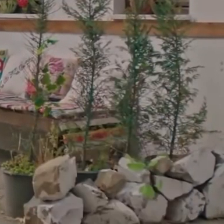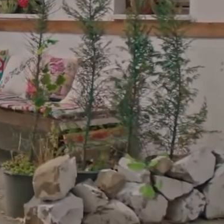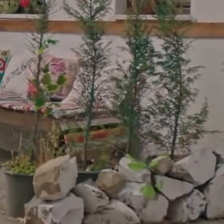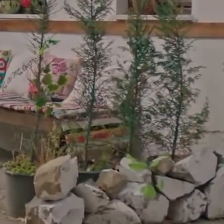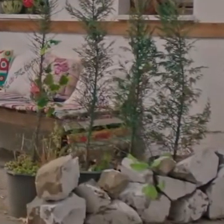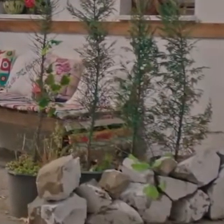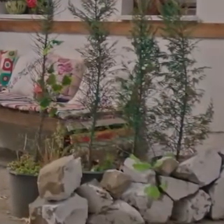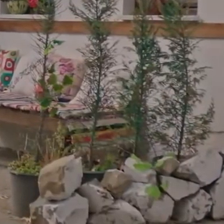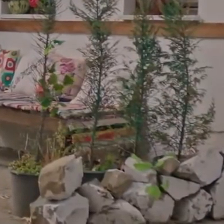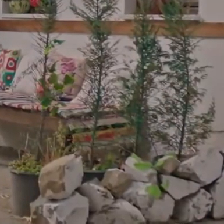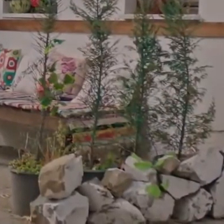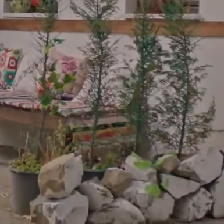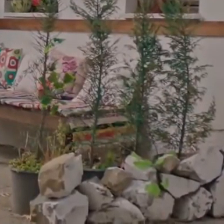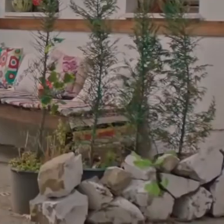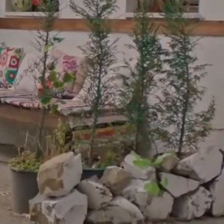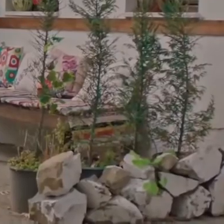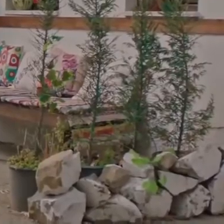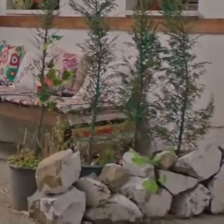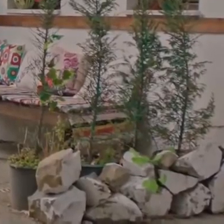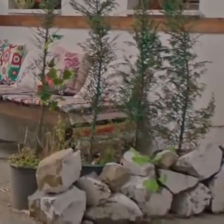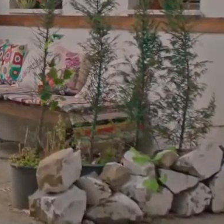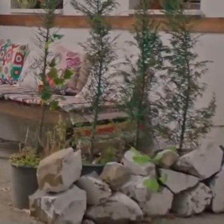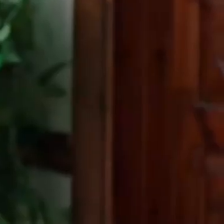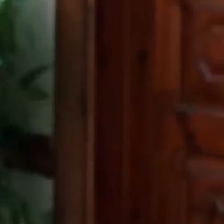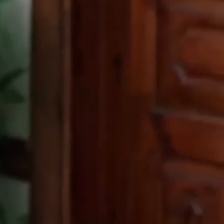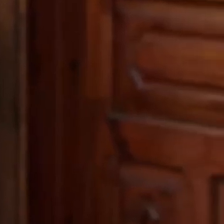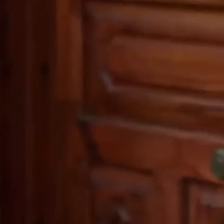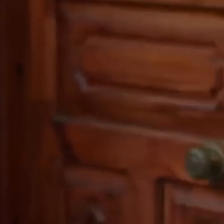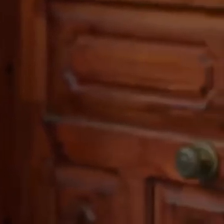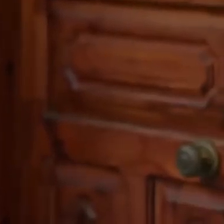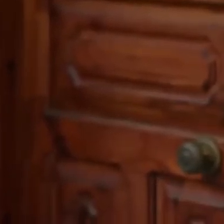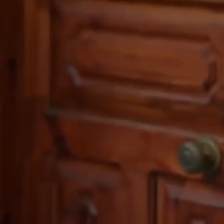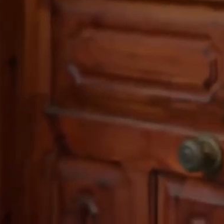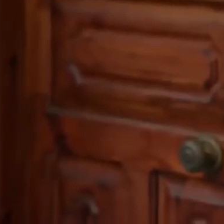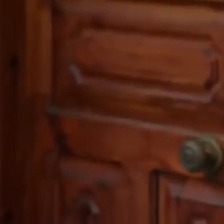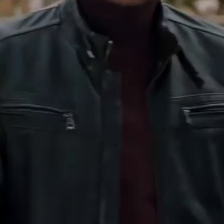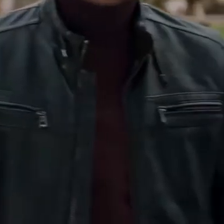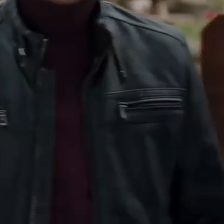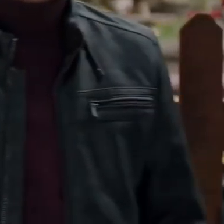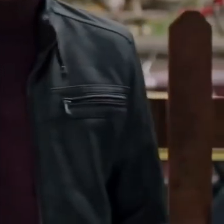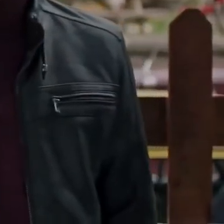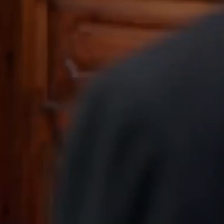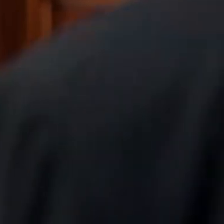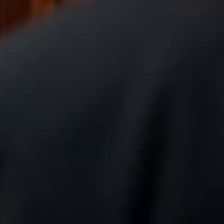Helmut da eve girdi. En arkadaki Burcu Oralları görünce sinir oldu.